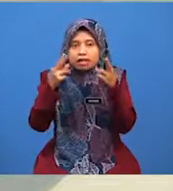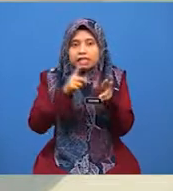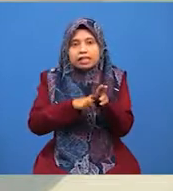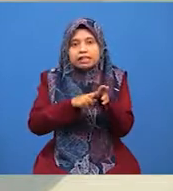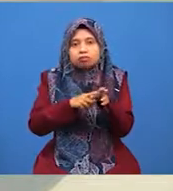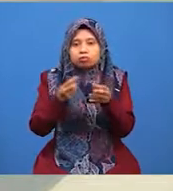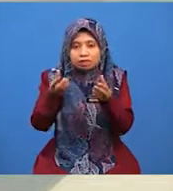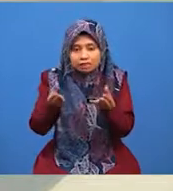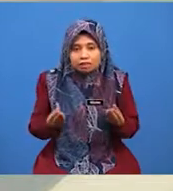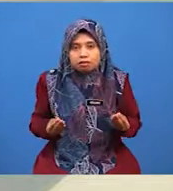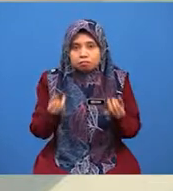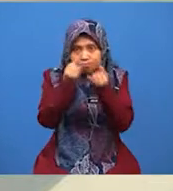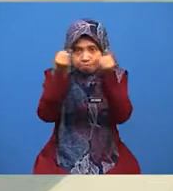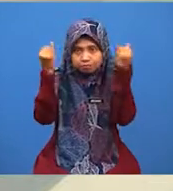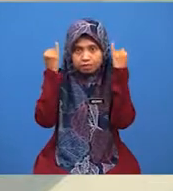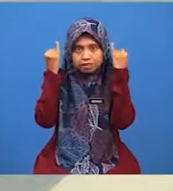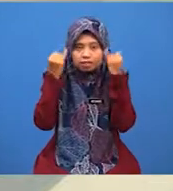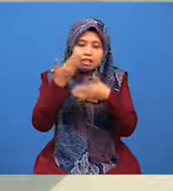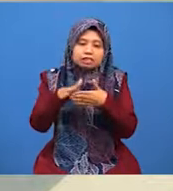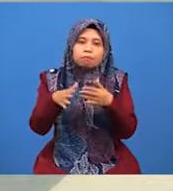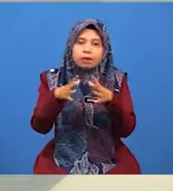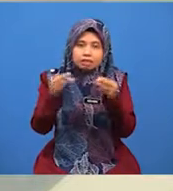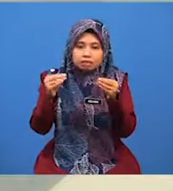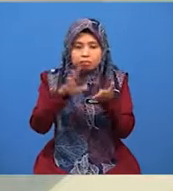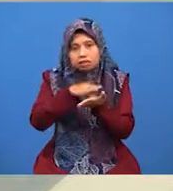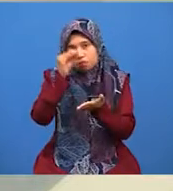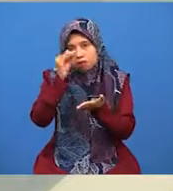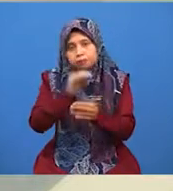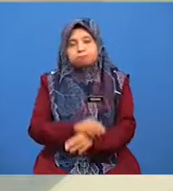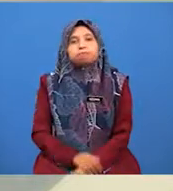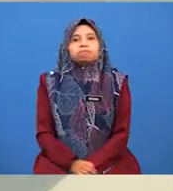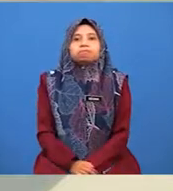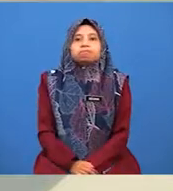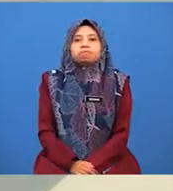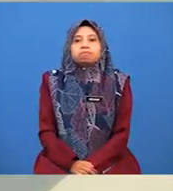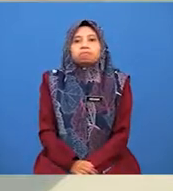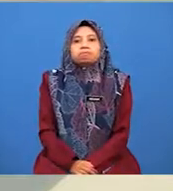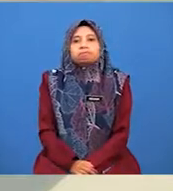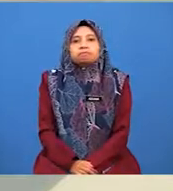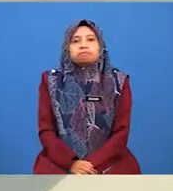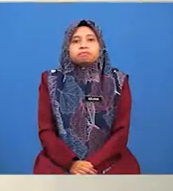ketika menerima ijazah selepas tamat pengajian.